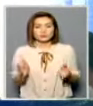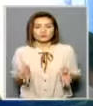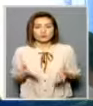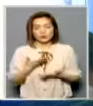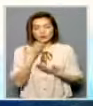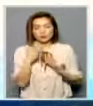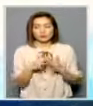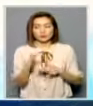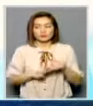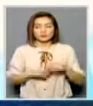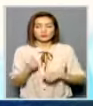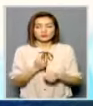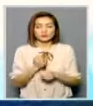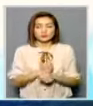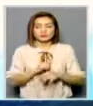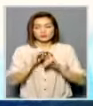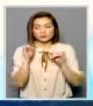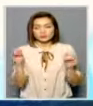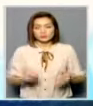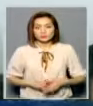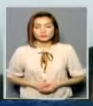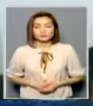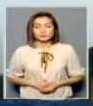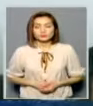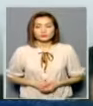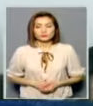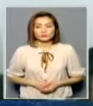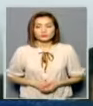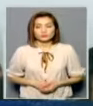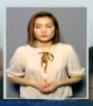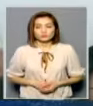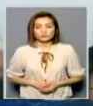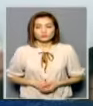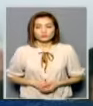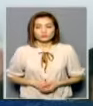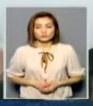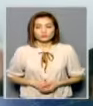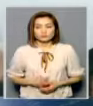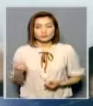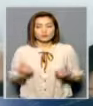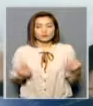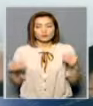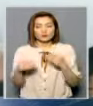жоқ ауыл шаруашылығында дамыту үшін. Мына көпір егер сынып машина жүрмей қалса,